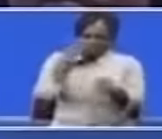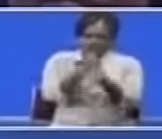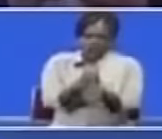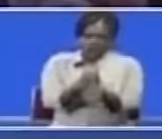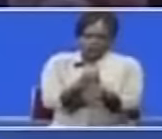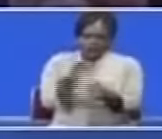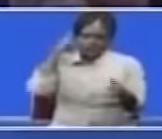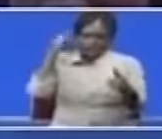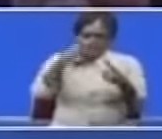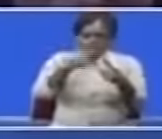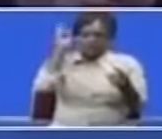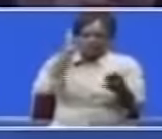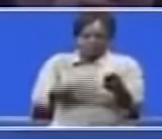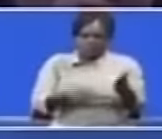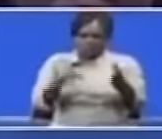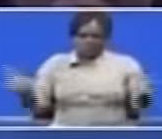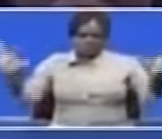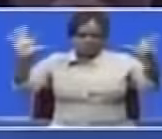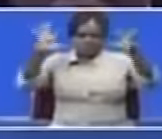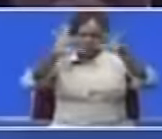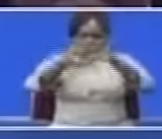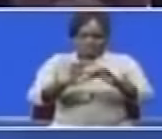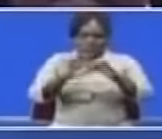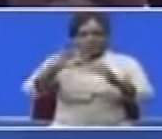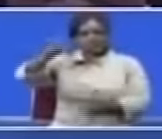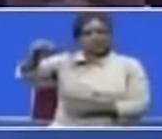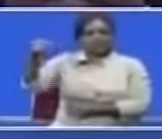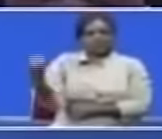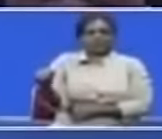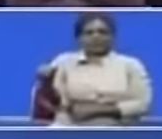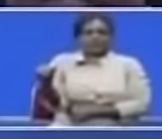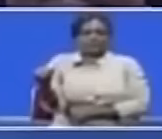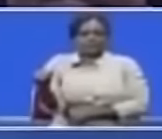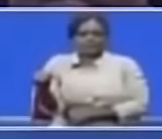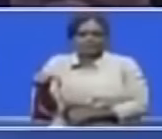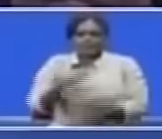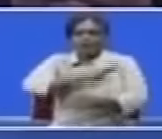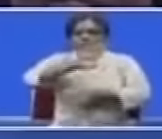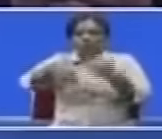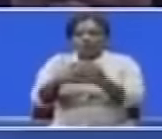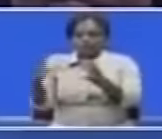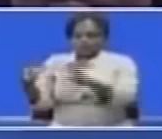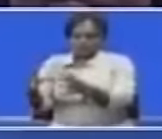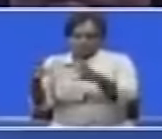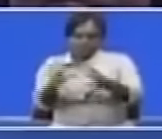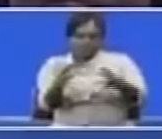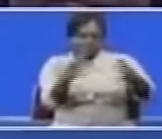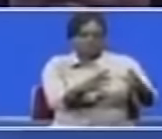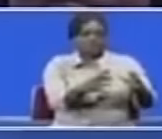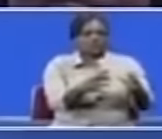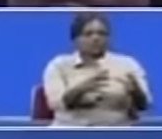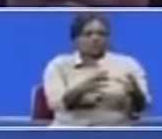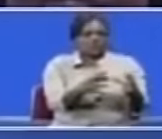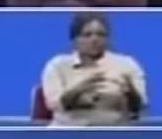towards the merger of Jubilee. All the parties that